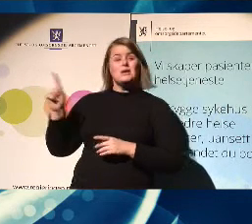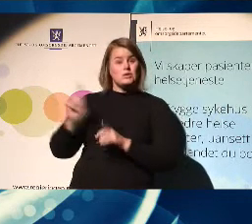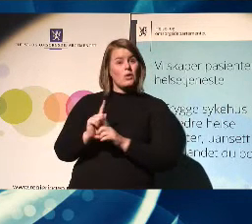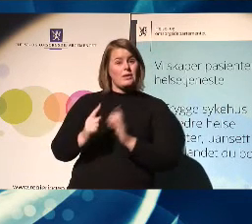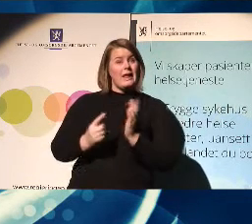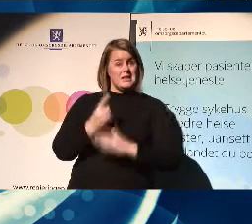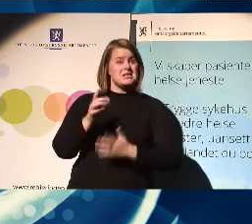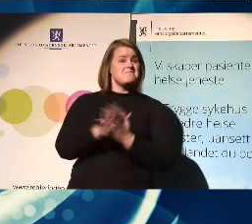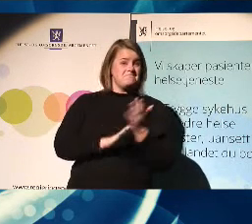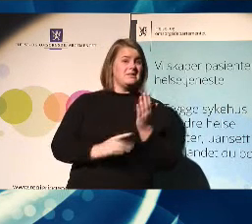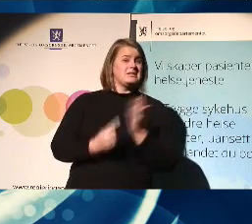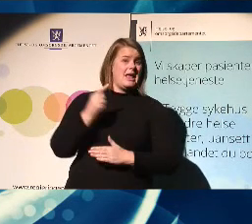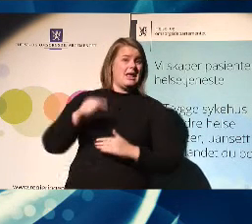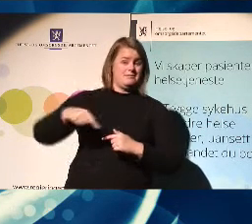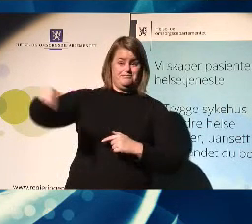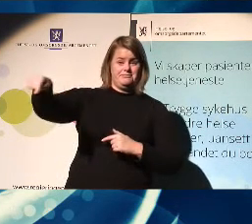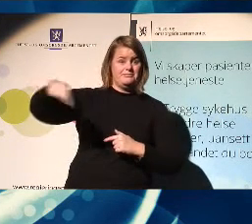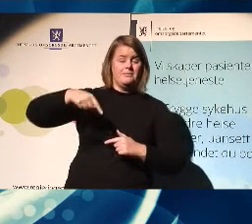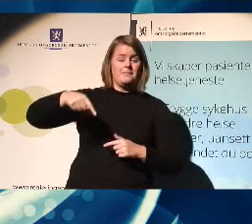skje.